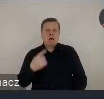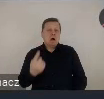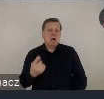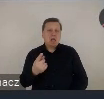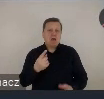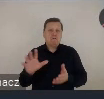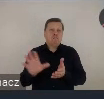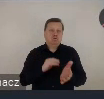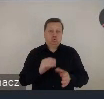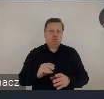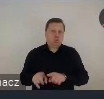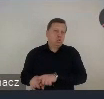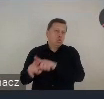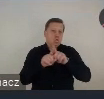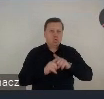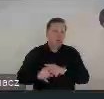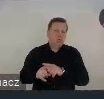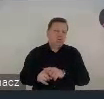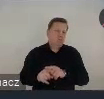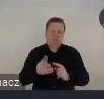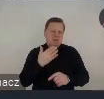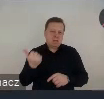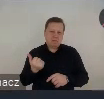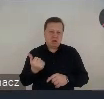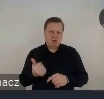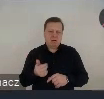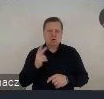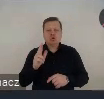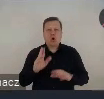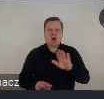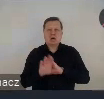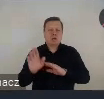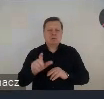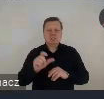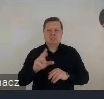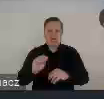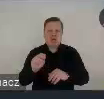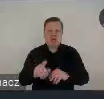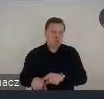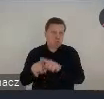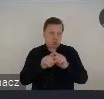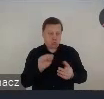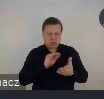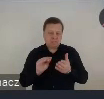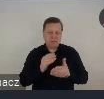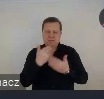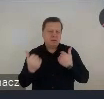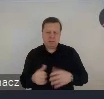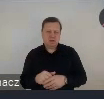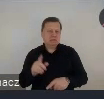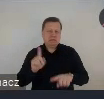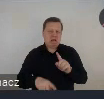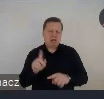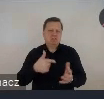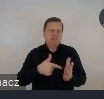określonego wzorca tego, kto i jak reprezentuje cech. To wszystko zależy od tego, jak to jest określone